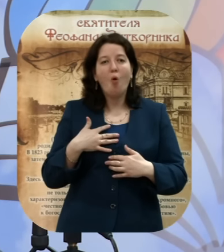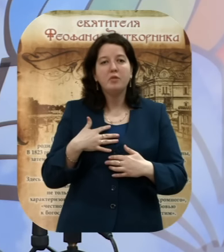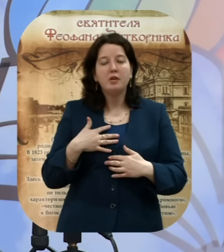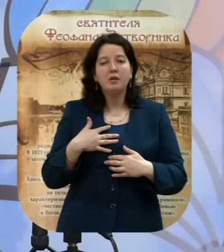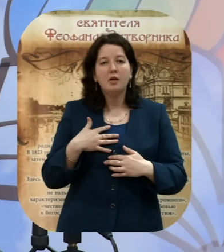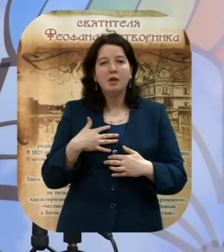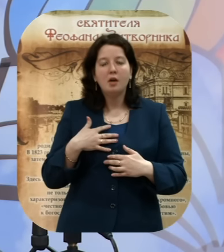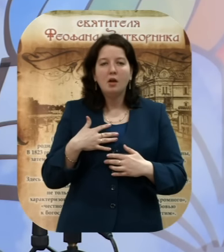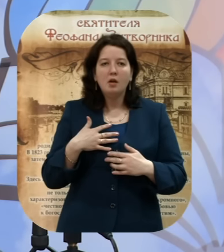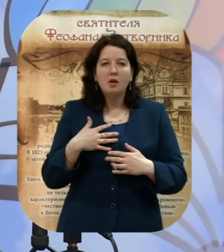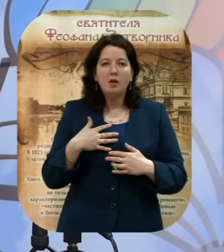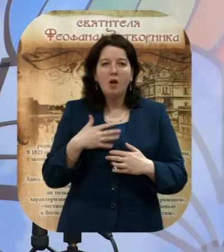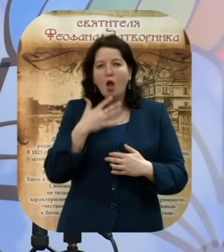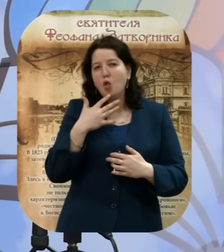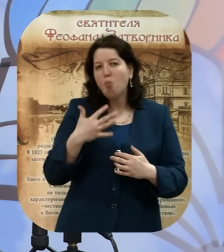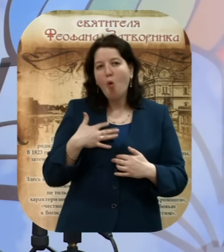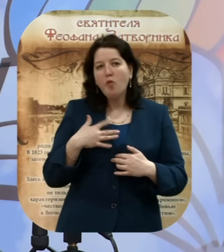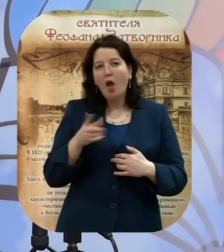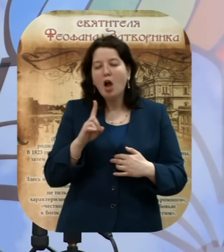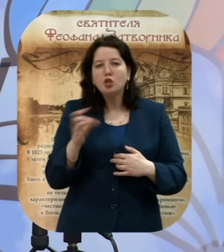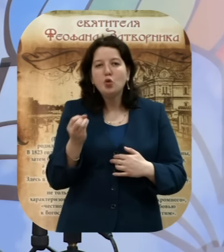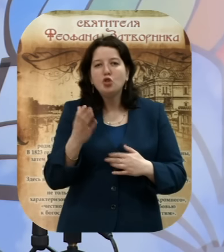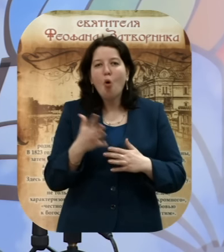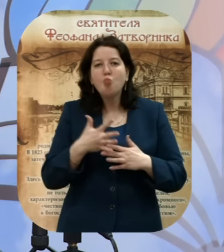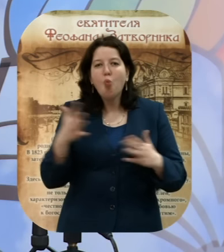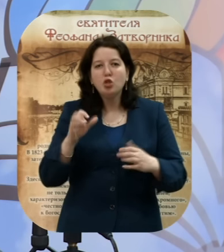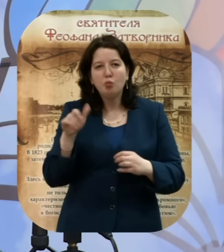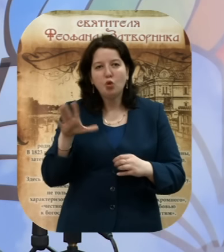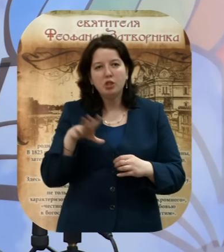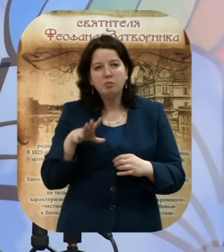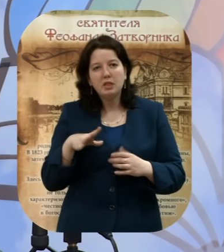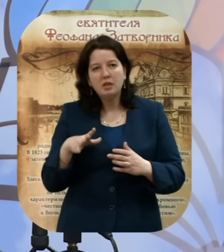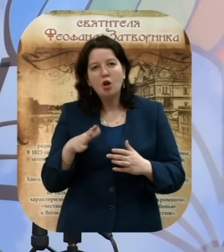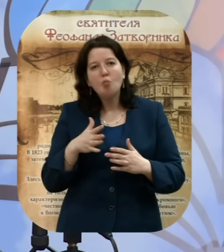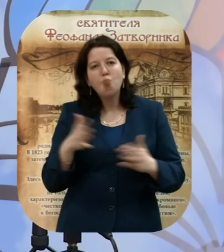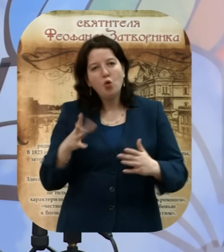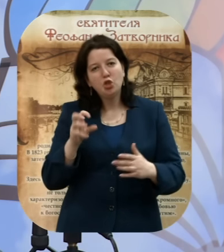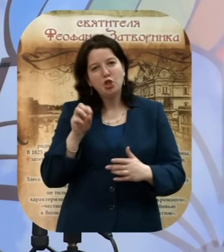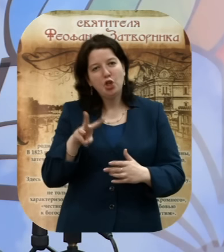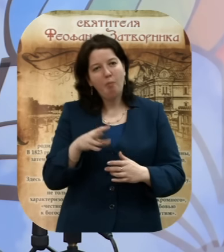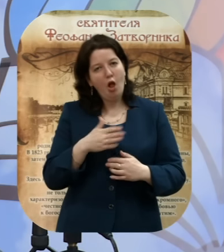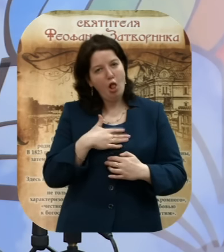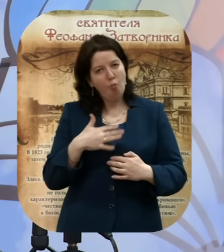есть в человеческой жизни, чем любовь? Ну-ка, назовите что-нибудь большее.